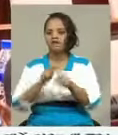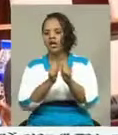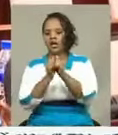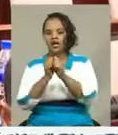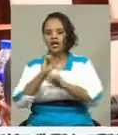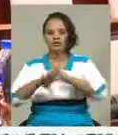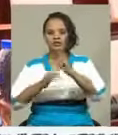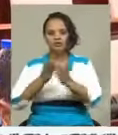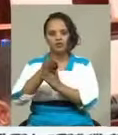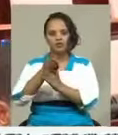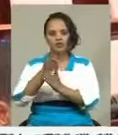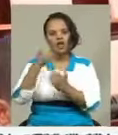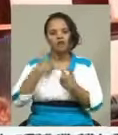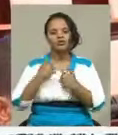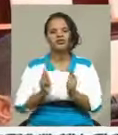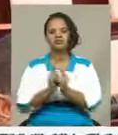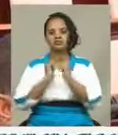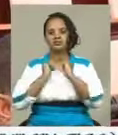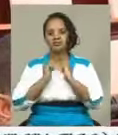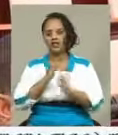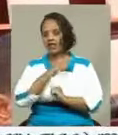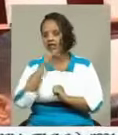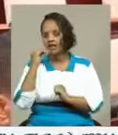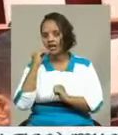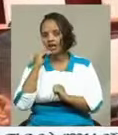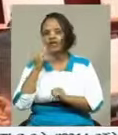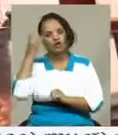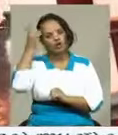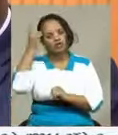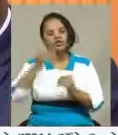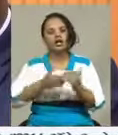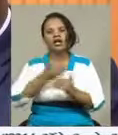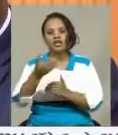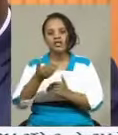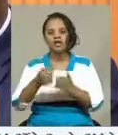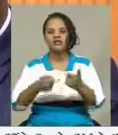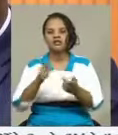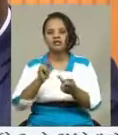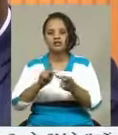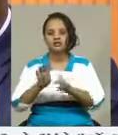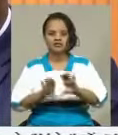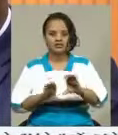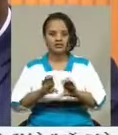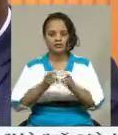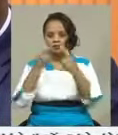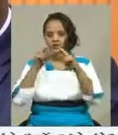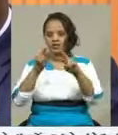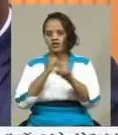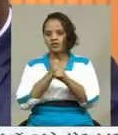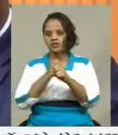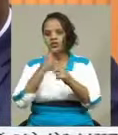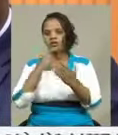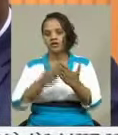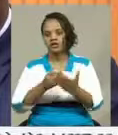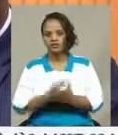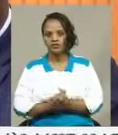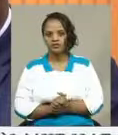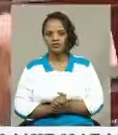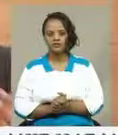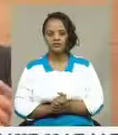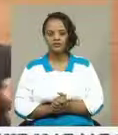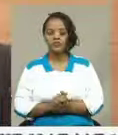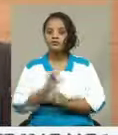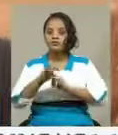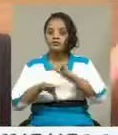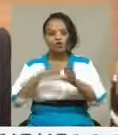ምክር ቤት በኩል ያለውን ግንኙነት ለማጠናከርና የኮሚሽኑን ቀጣይ ሂደት ስኬታማ ለማድረግ በትኩረት እንደሚሰሩ አረጋግጠዋል።